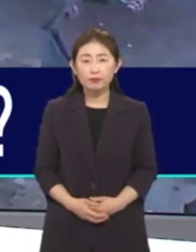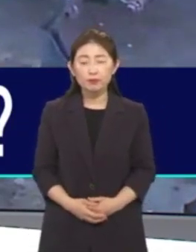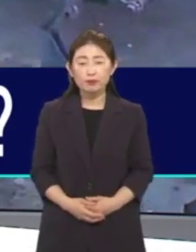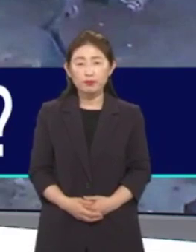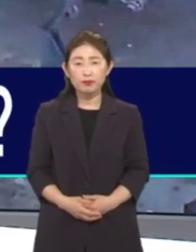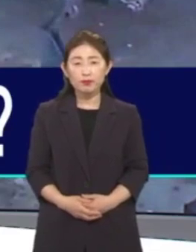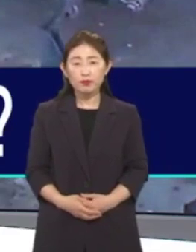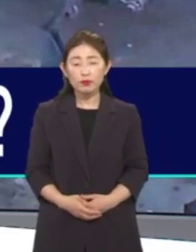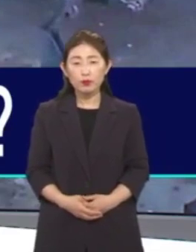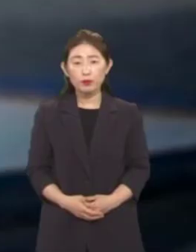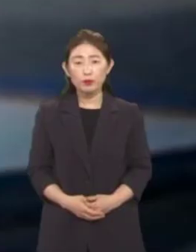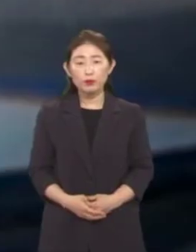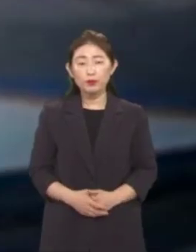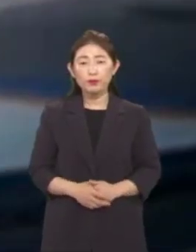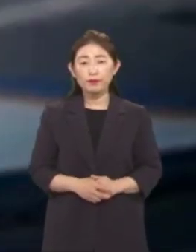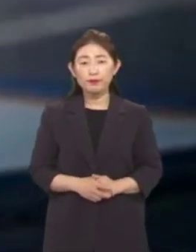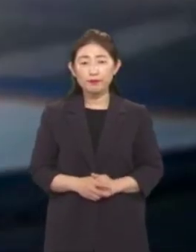취재했습니다.